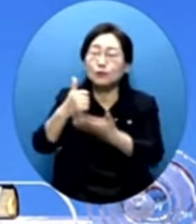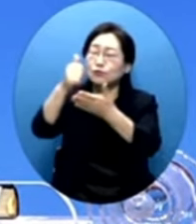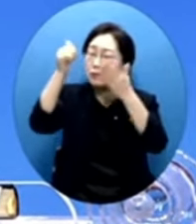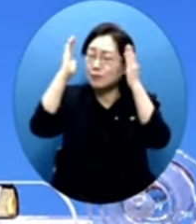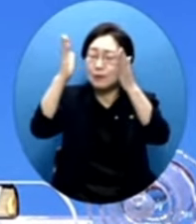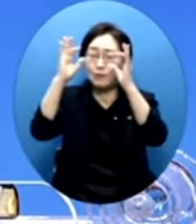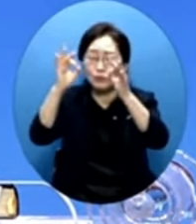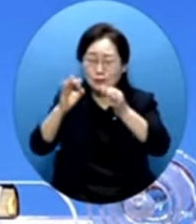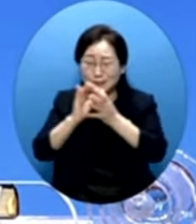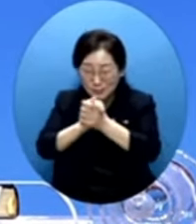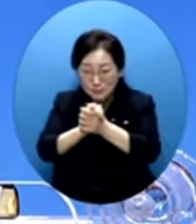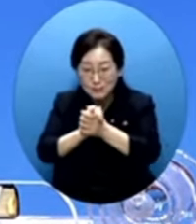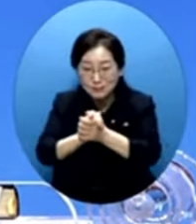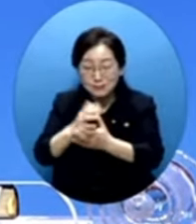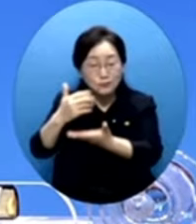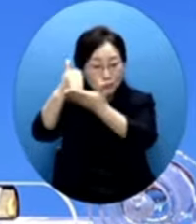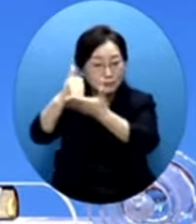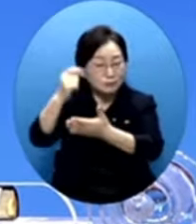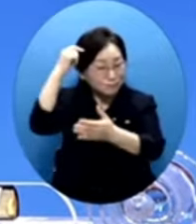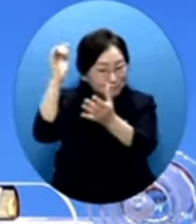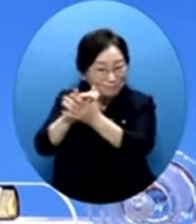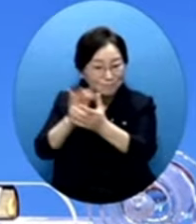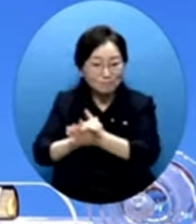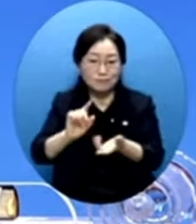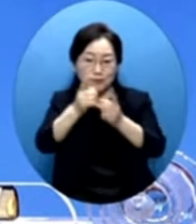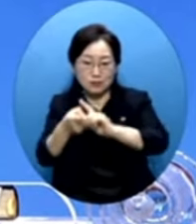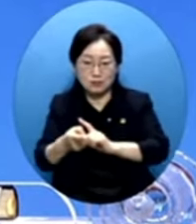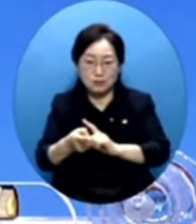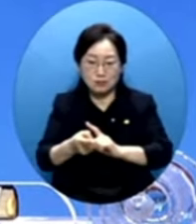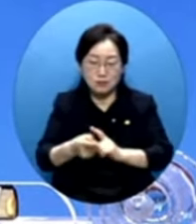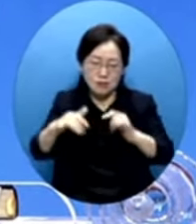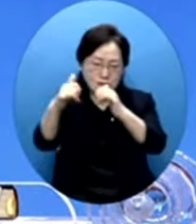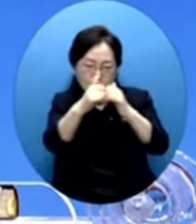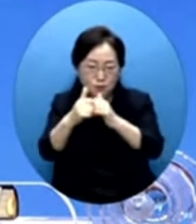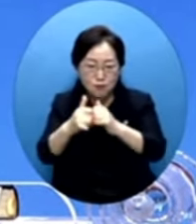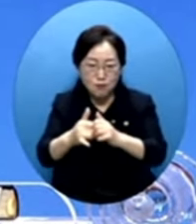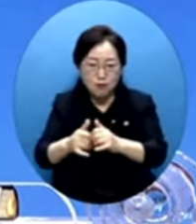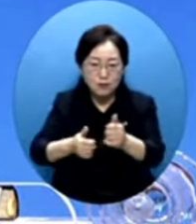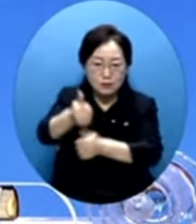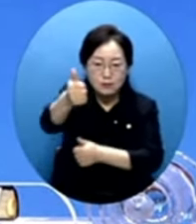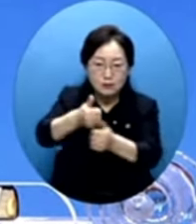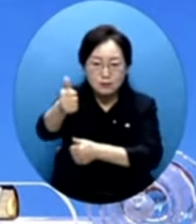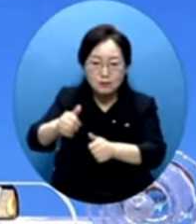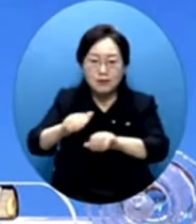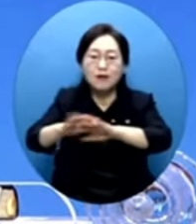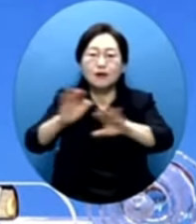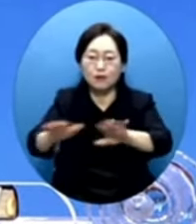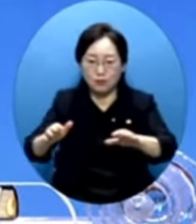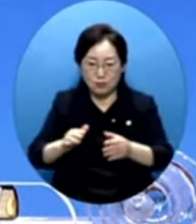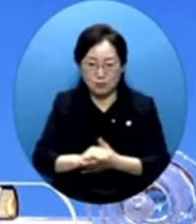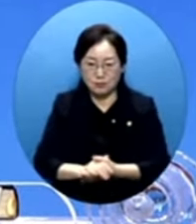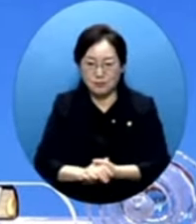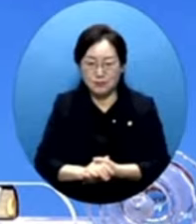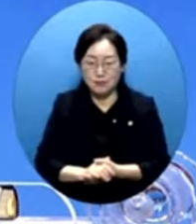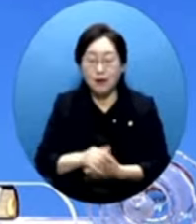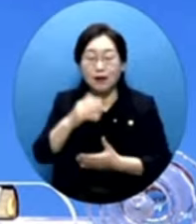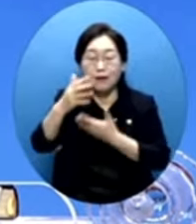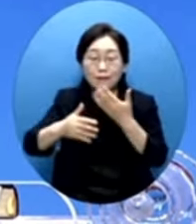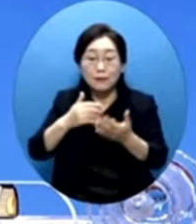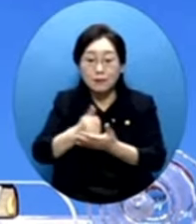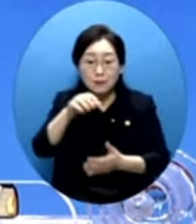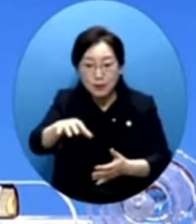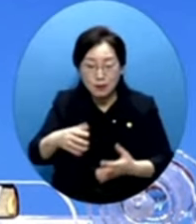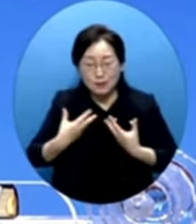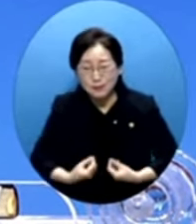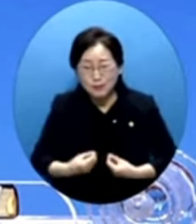기도만 면 주님께서 우리를 대한 싸워 주시고 모든 문제를 해결해 주실 것입니다 아멘 그러므로 절망 가운데